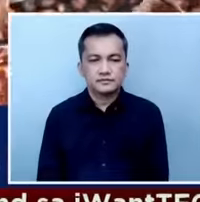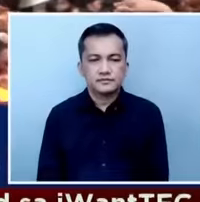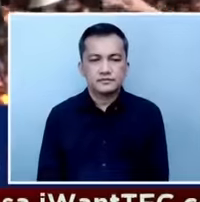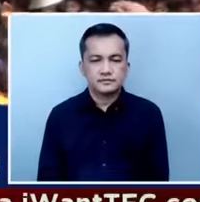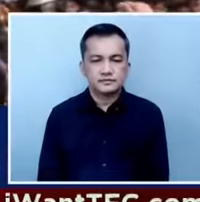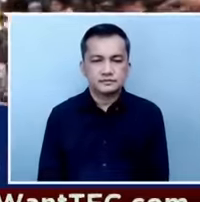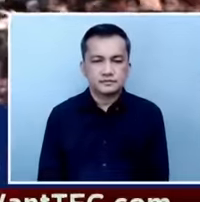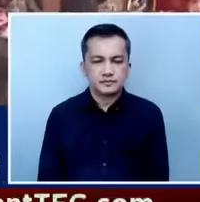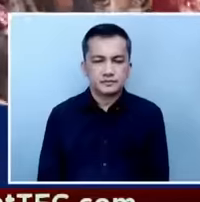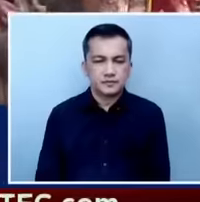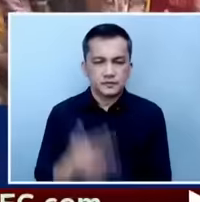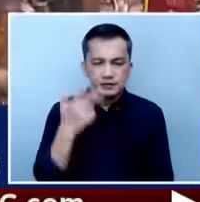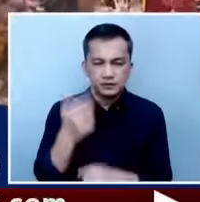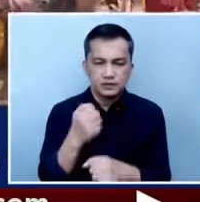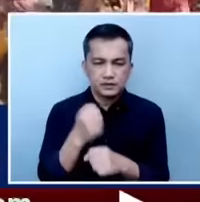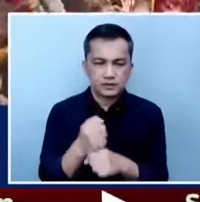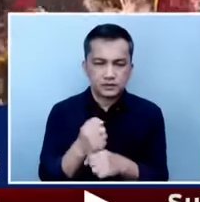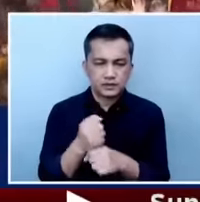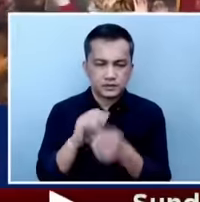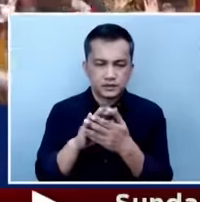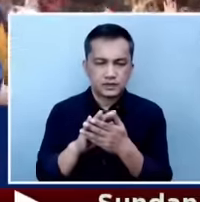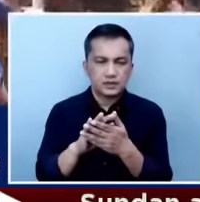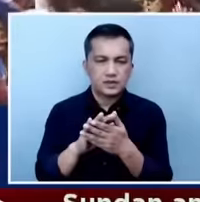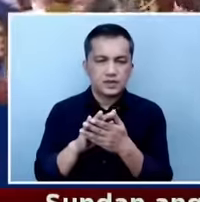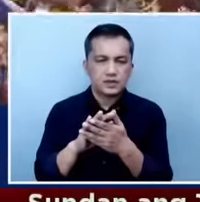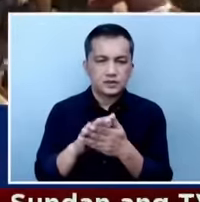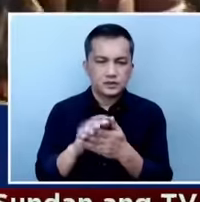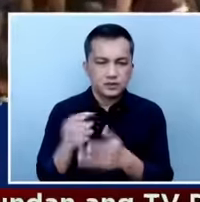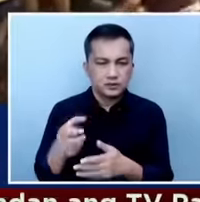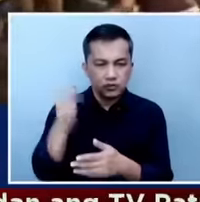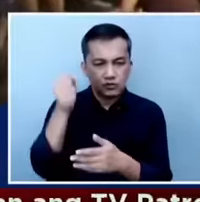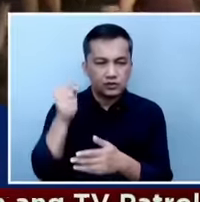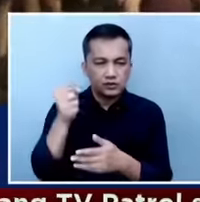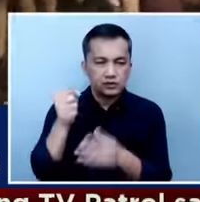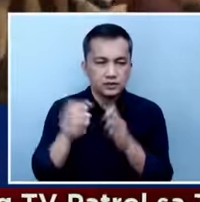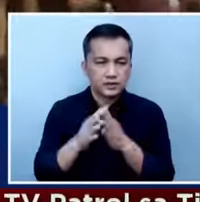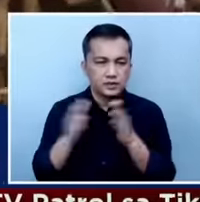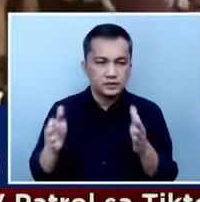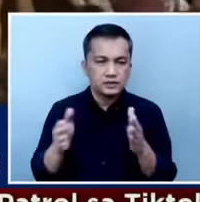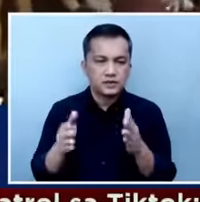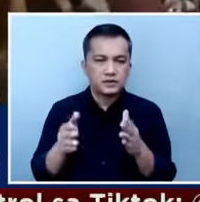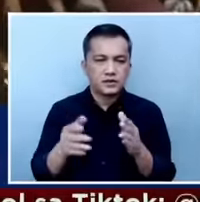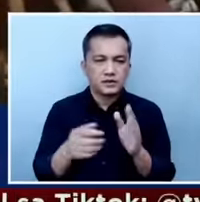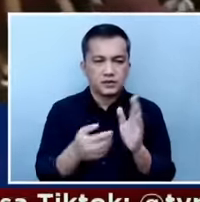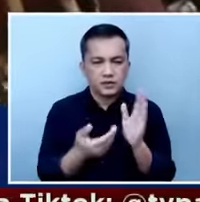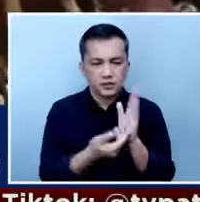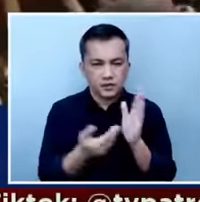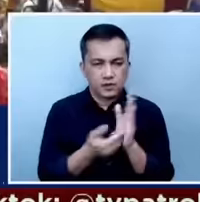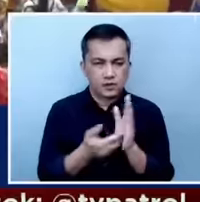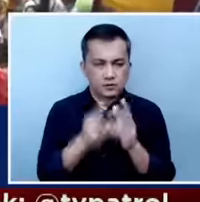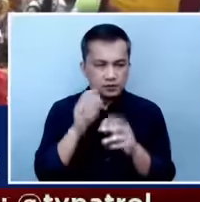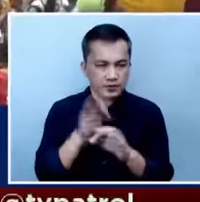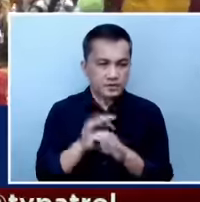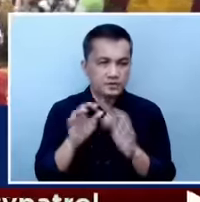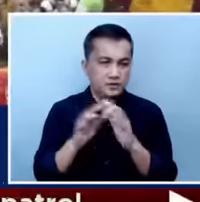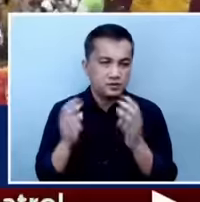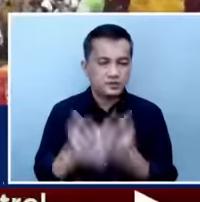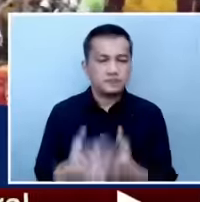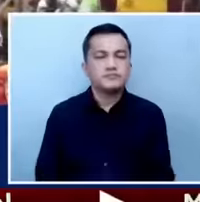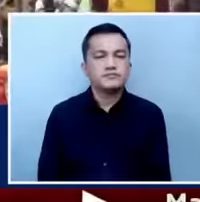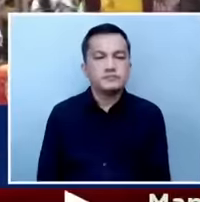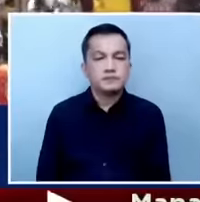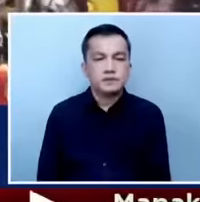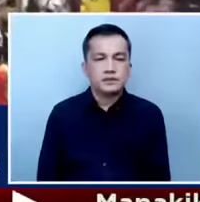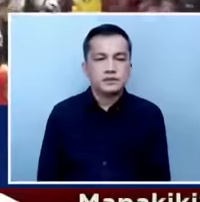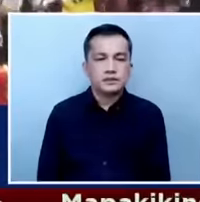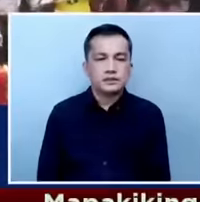Tatlong taon na nananahimik sa pandemic ang isa sa mga pinakamalaking pagpapamalas ng debosyon sa buong mundo. Ang